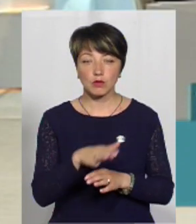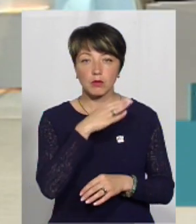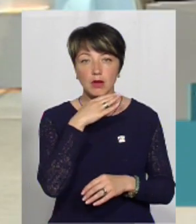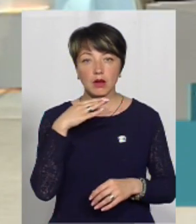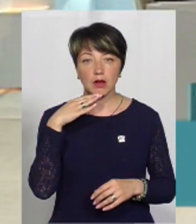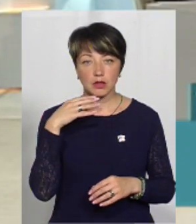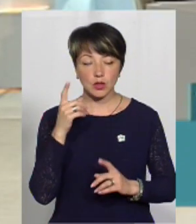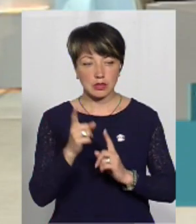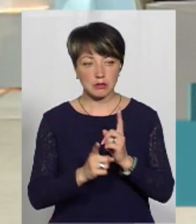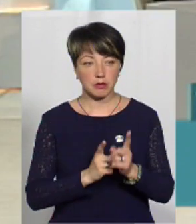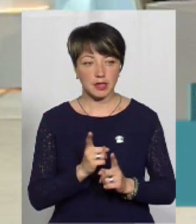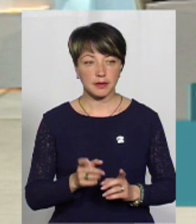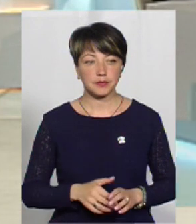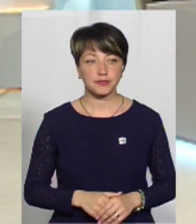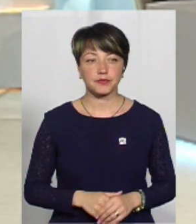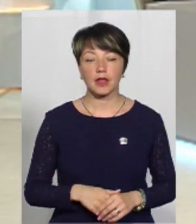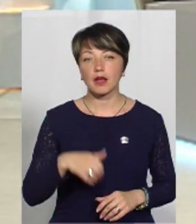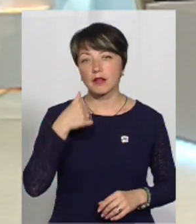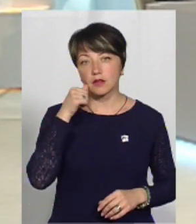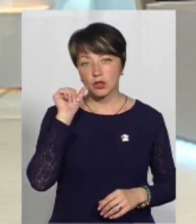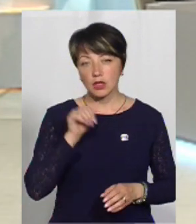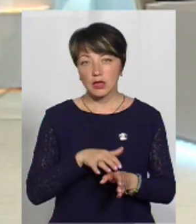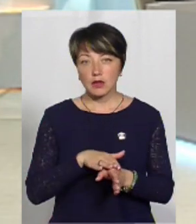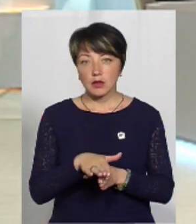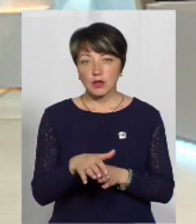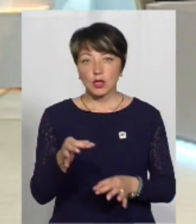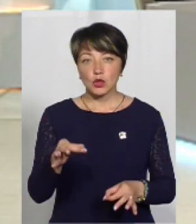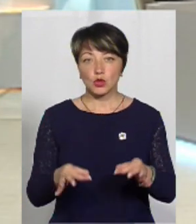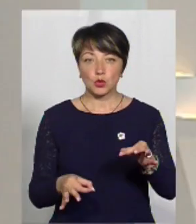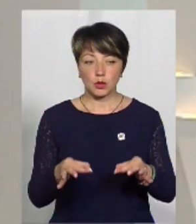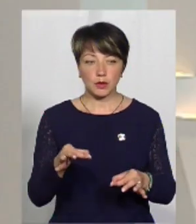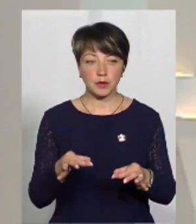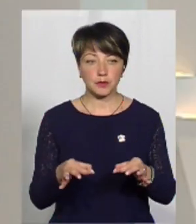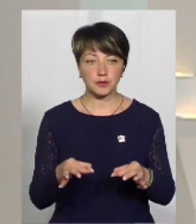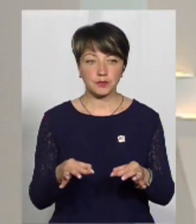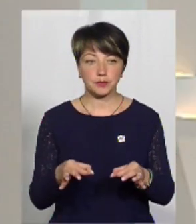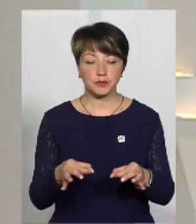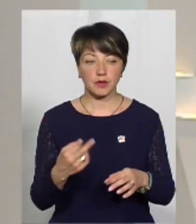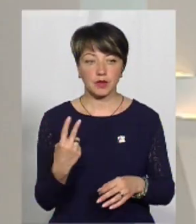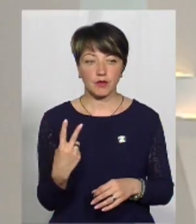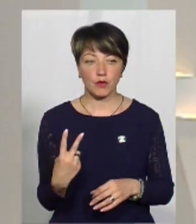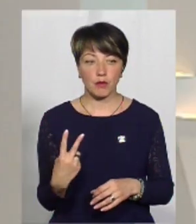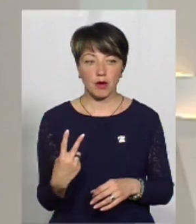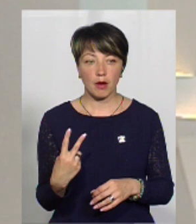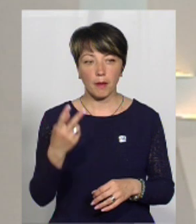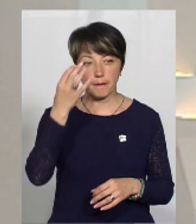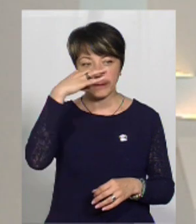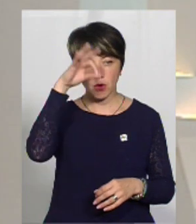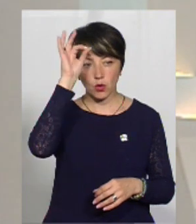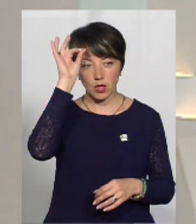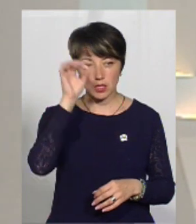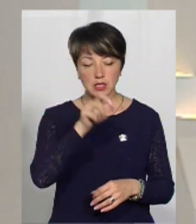змін. Вчора відбувся суд над 2